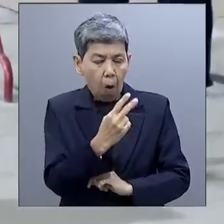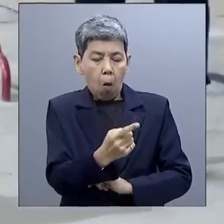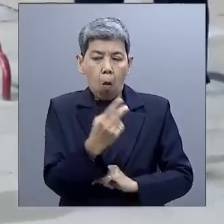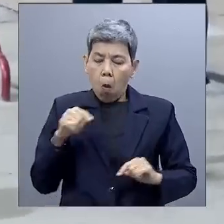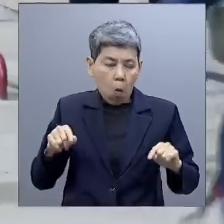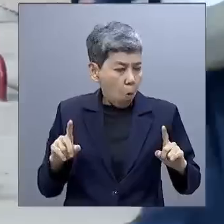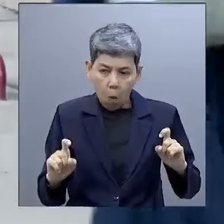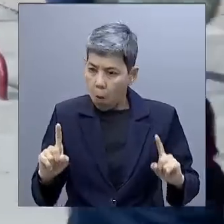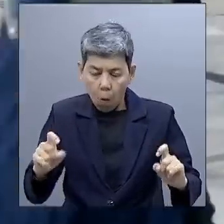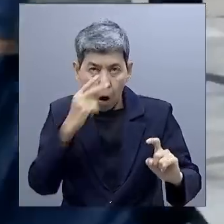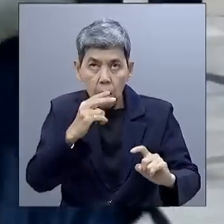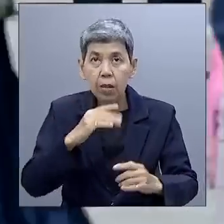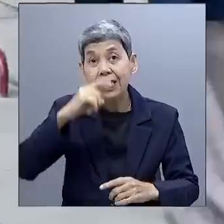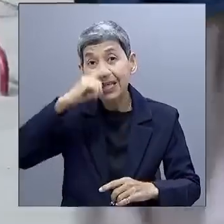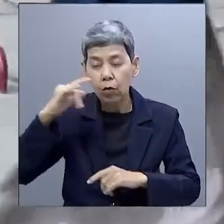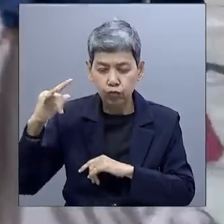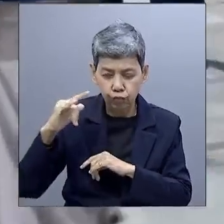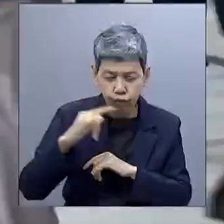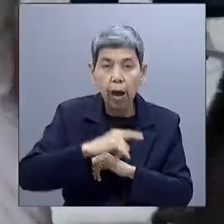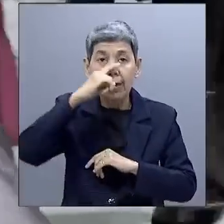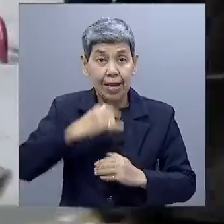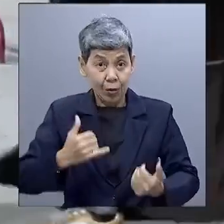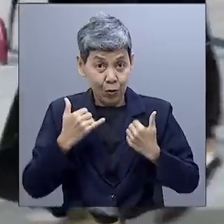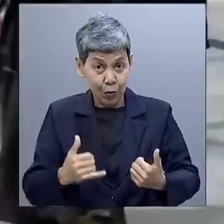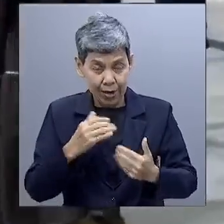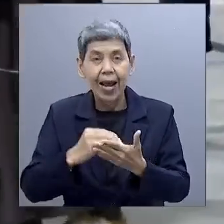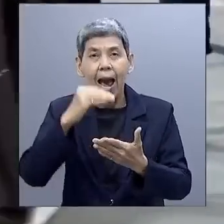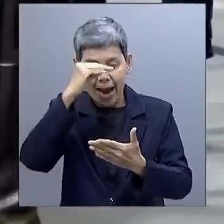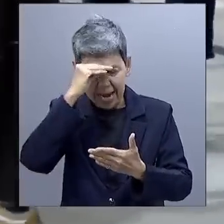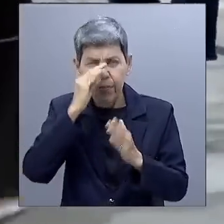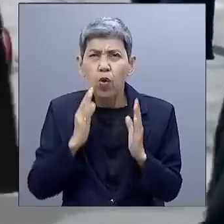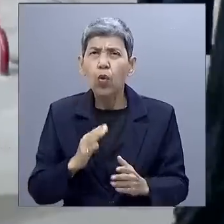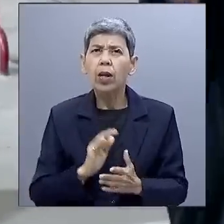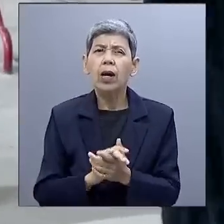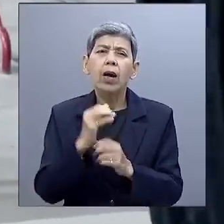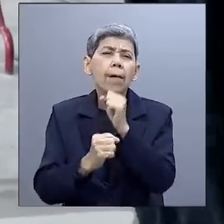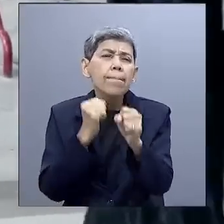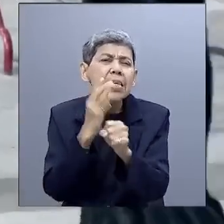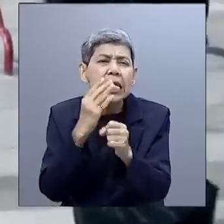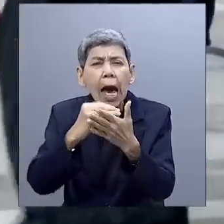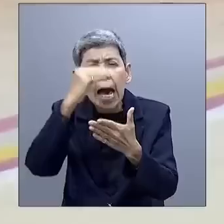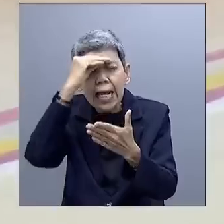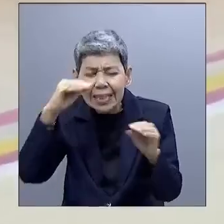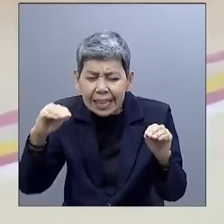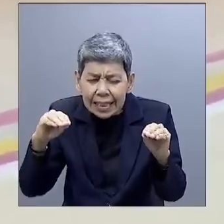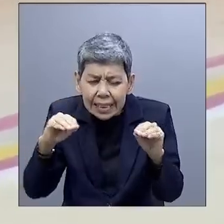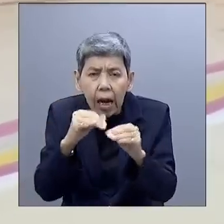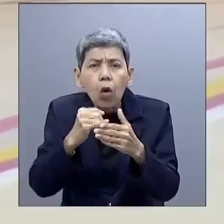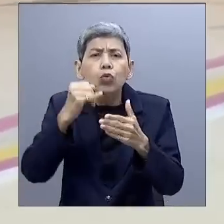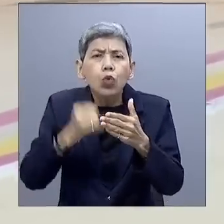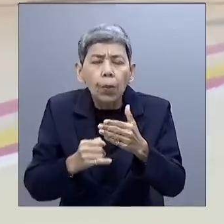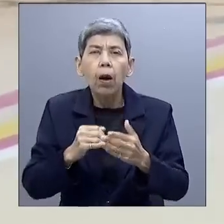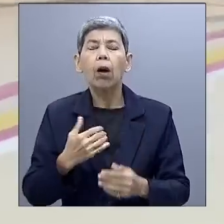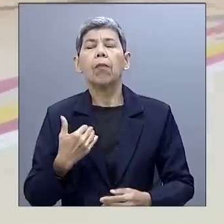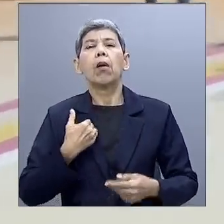นักศึกษาไทยที่เดินทางกลับมาในวันนี้ส่วนใหญ่ไปเรียนค่ะหลายคนบอกว่าอยู่ปี 4แล้วเรียนจะจบอยู่แล้วแต่